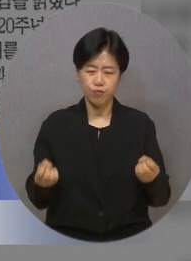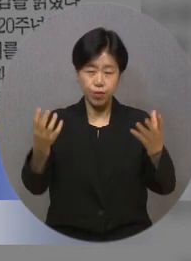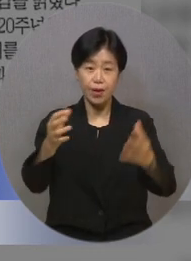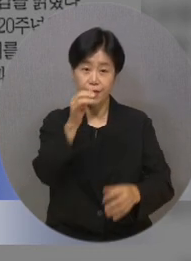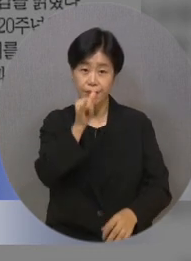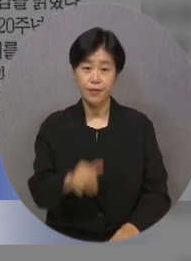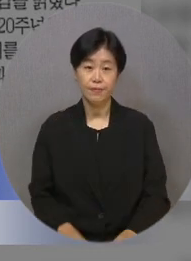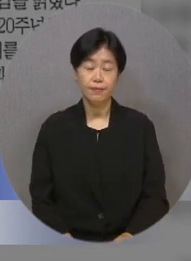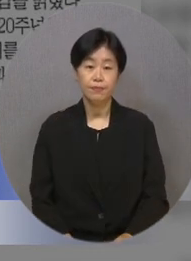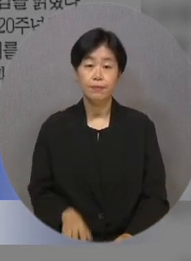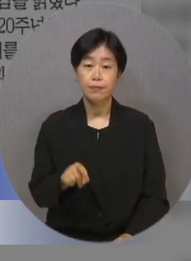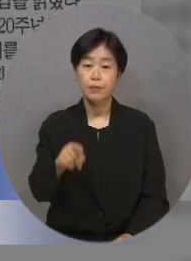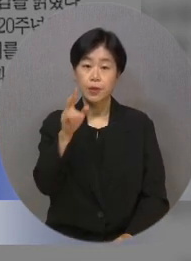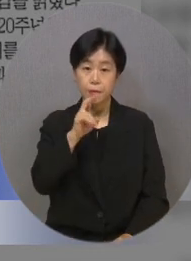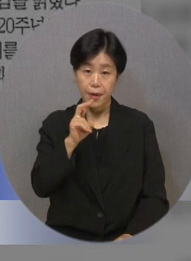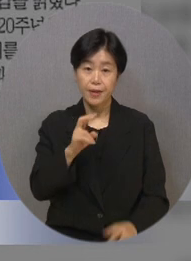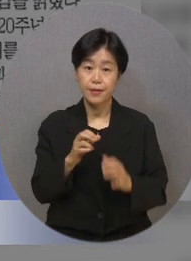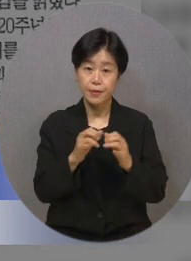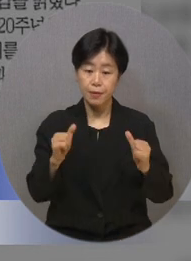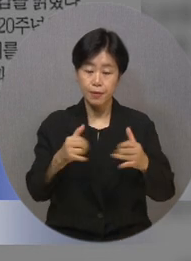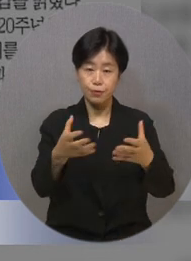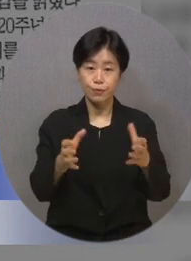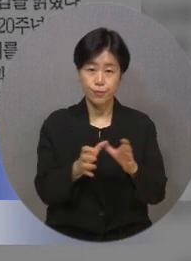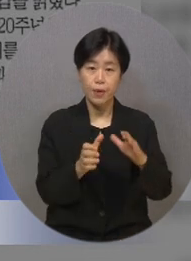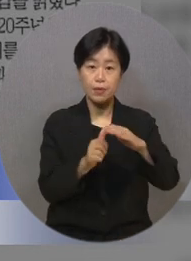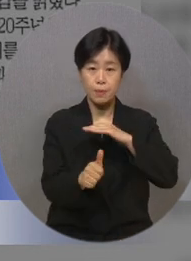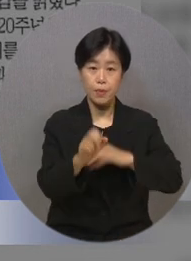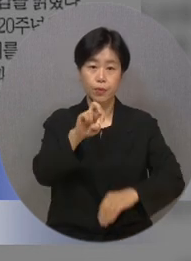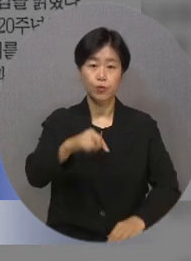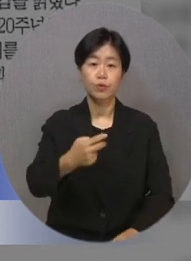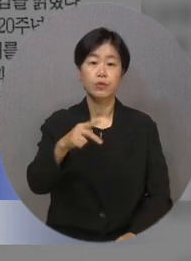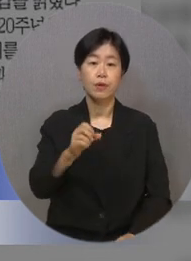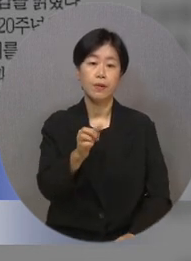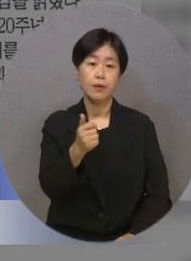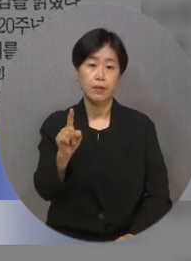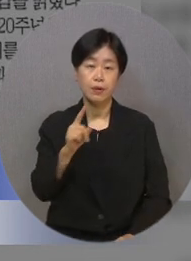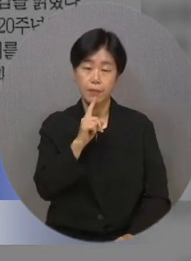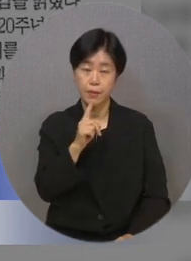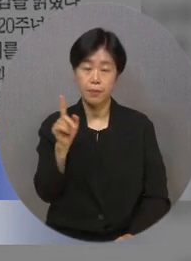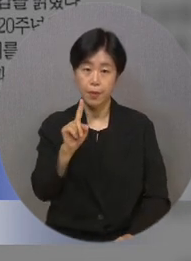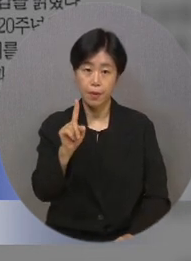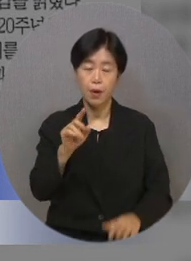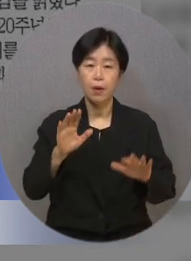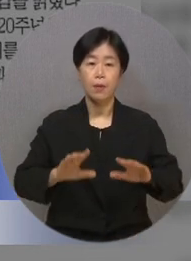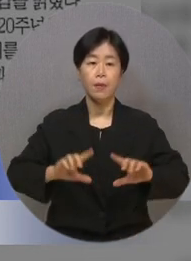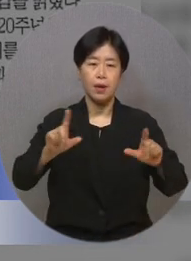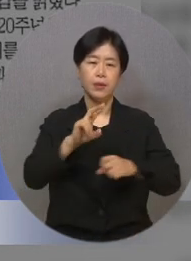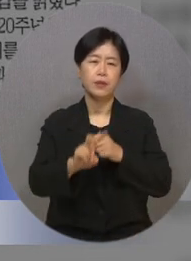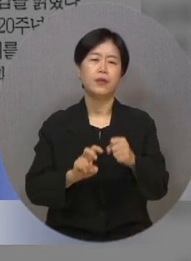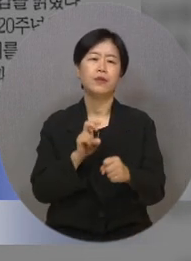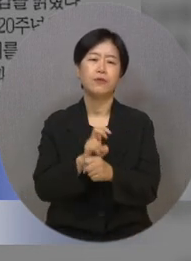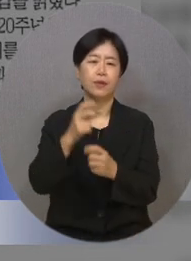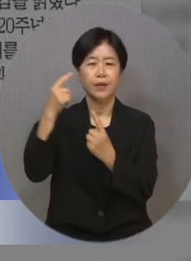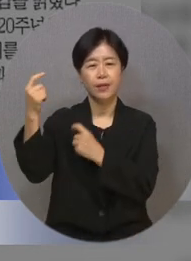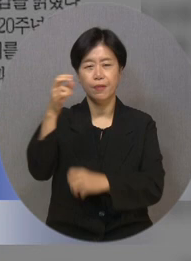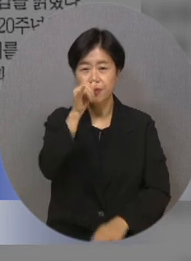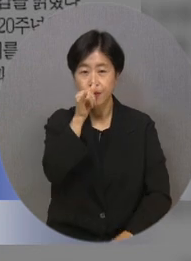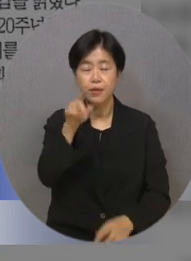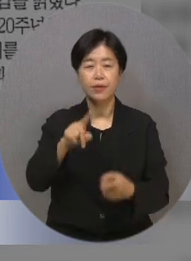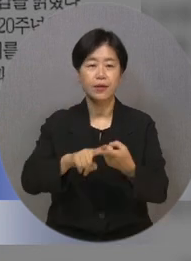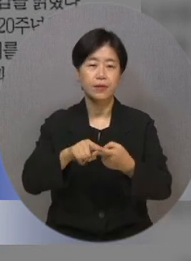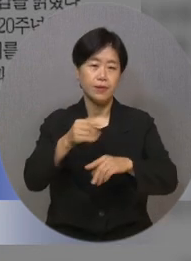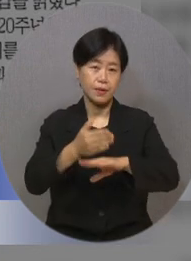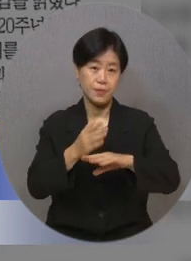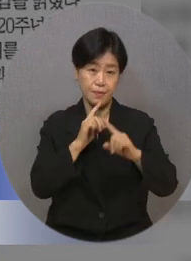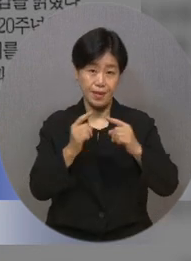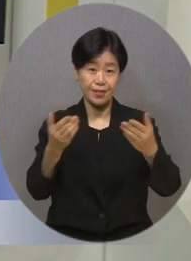이날 희망을 노래하는 사람들 문성아 대표는 올해로 20주년을 맞은 열린 음악회에 대한 가해와 감사 인사를